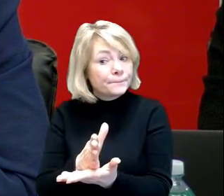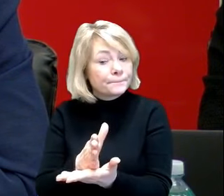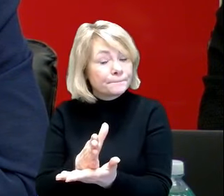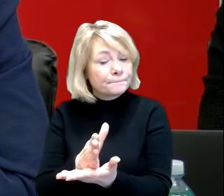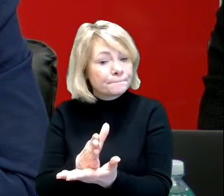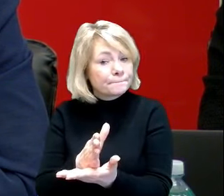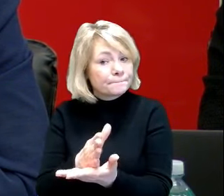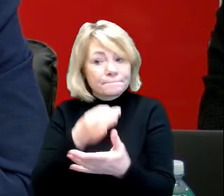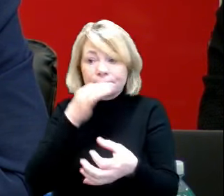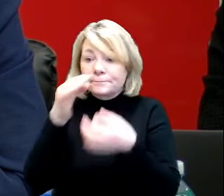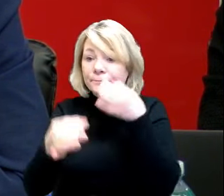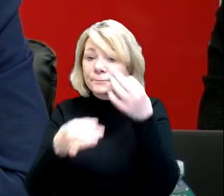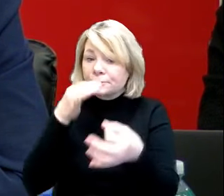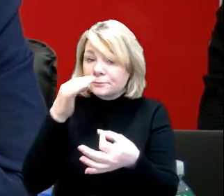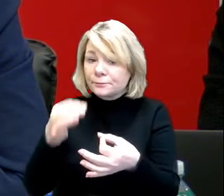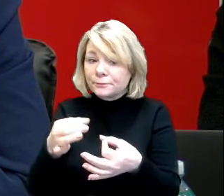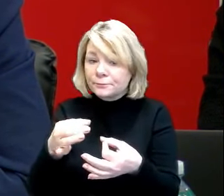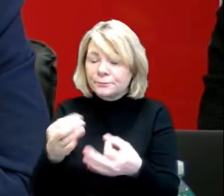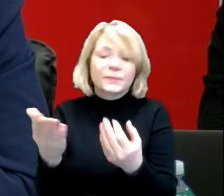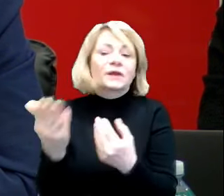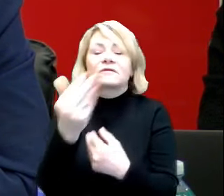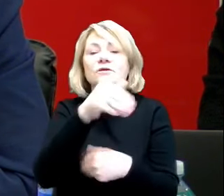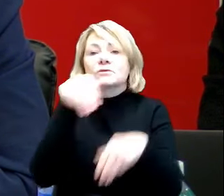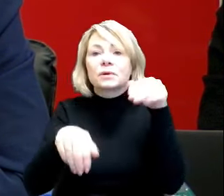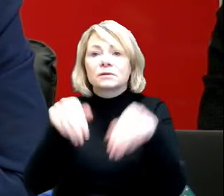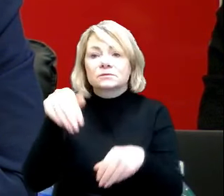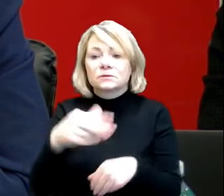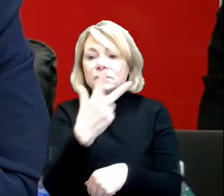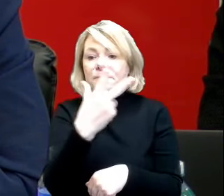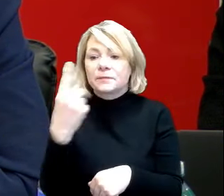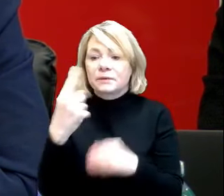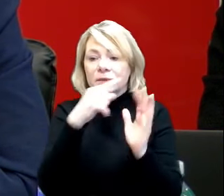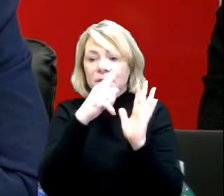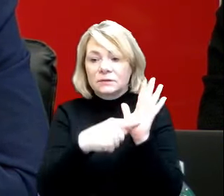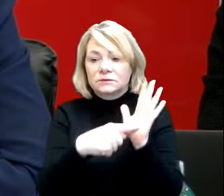pasisakymų kviečiu balsuoti 31 klausimas